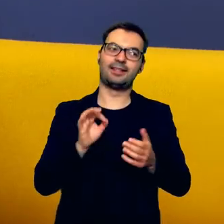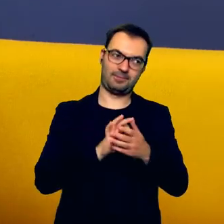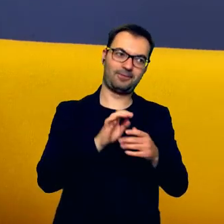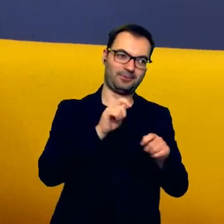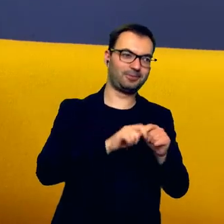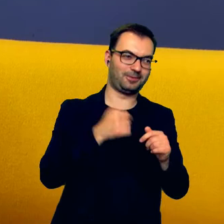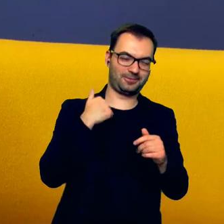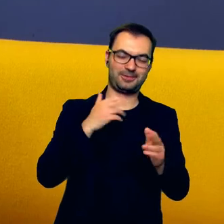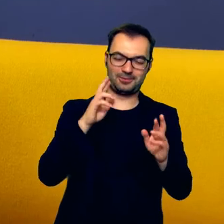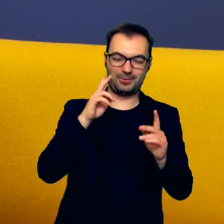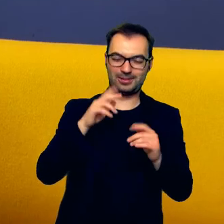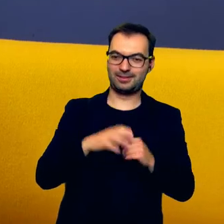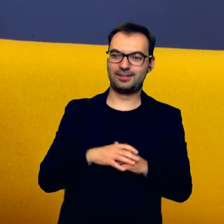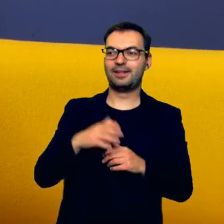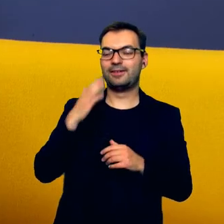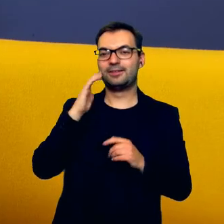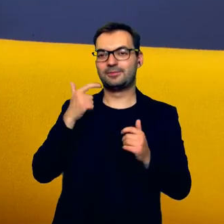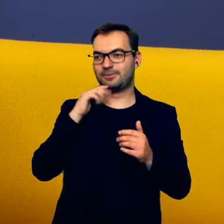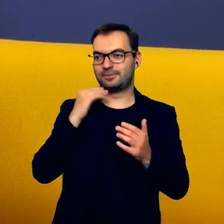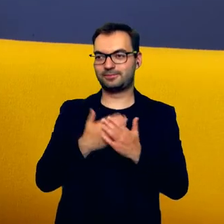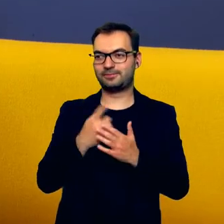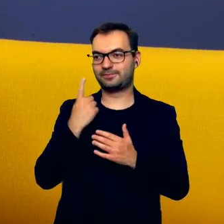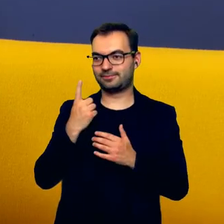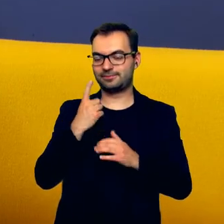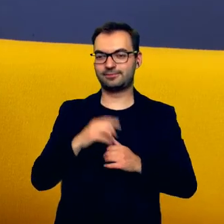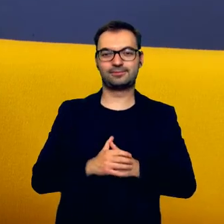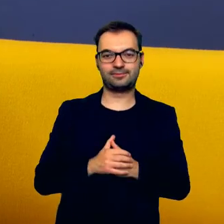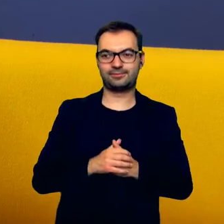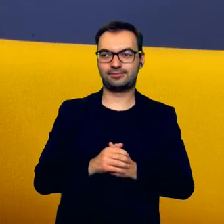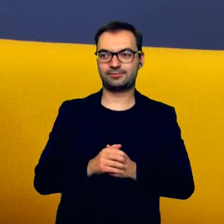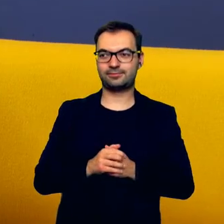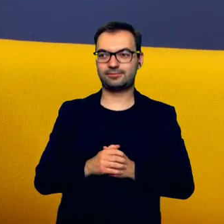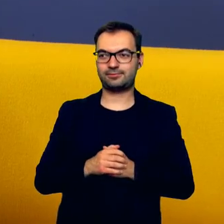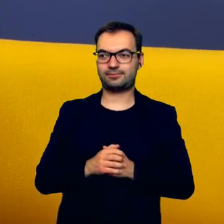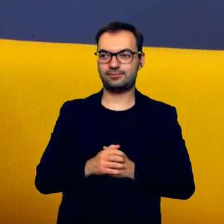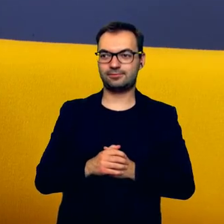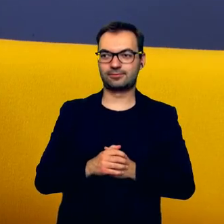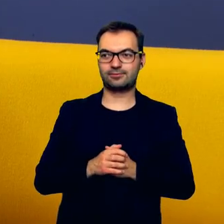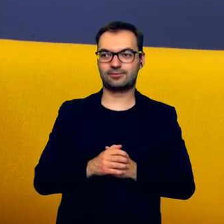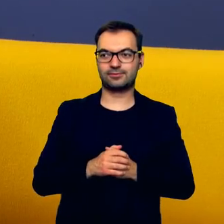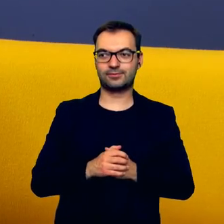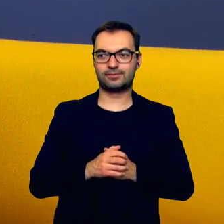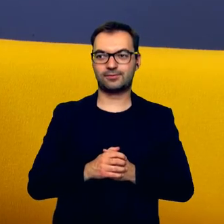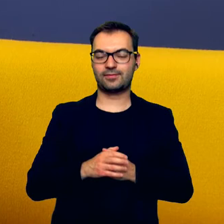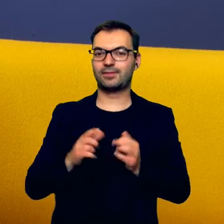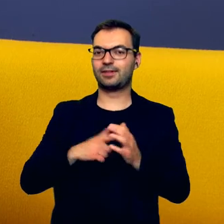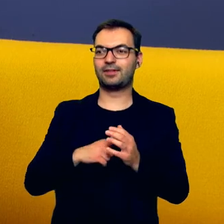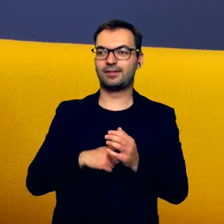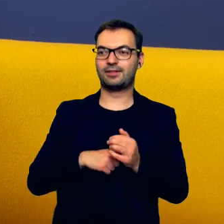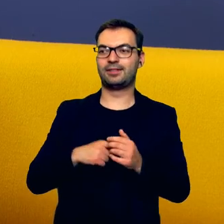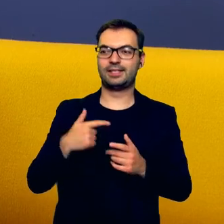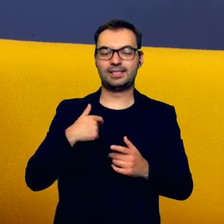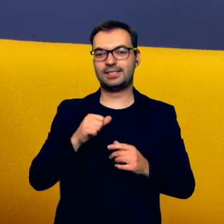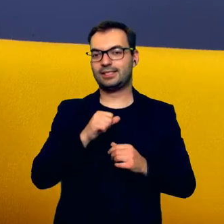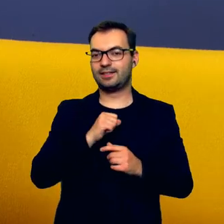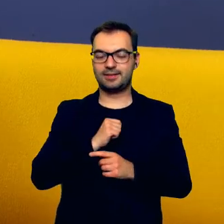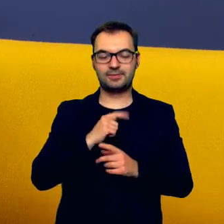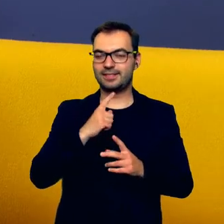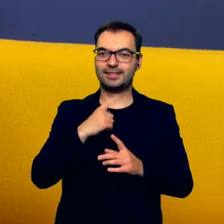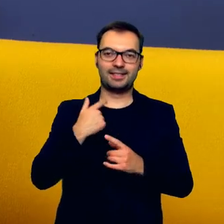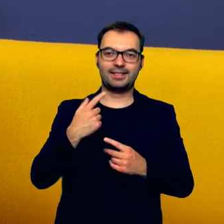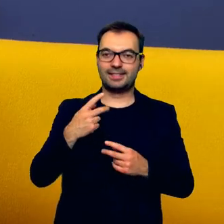się. Natomiast, wie pani, też muszę przyznać do jednej rzeczy. Otóż to jest bicz, który sam na